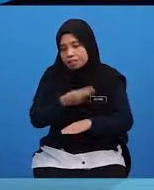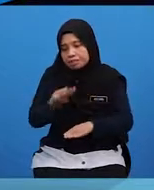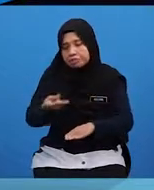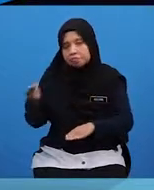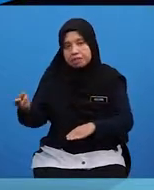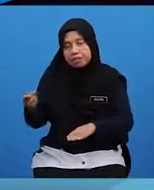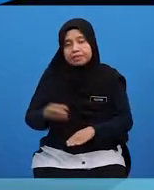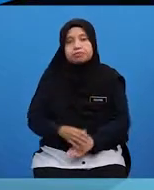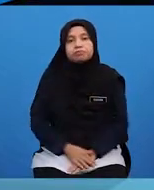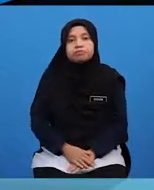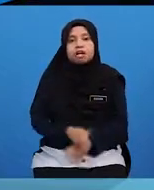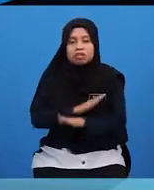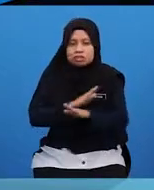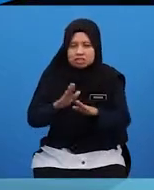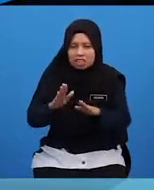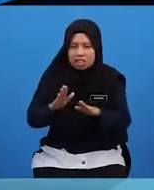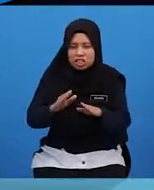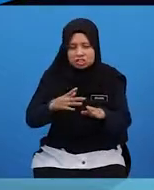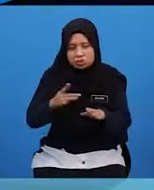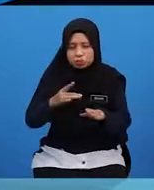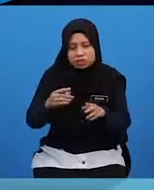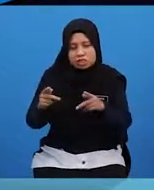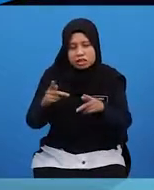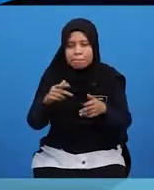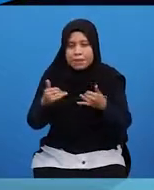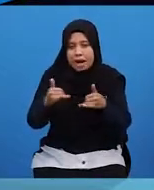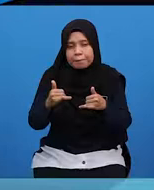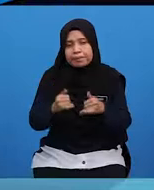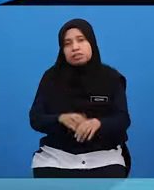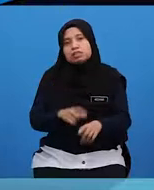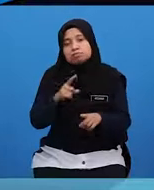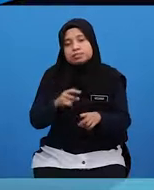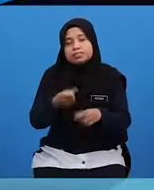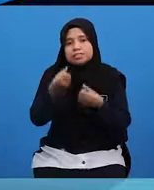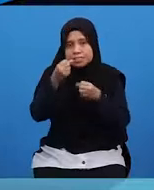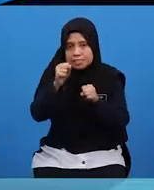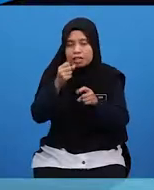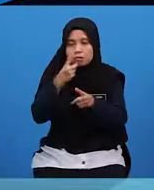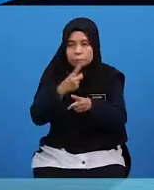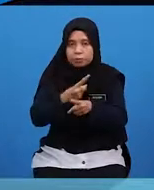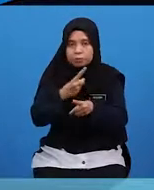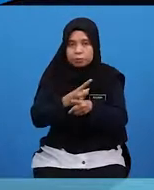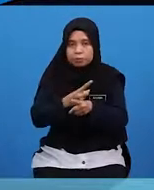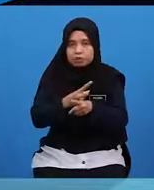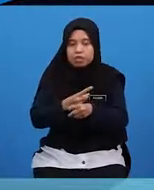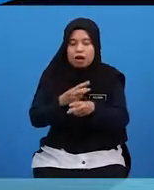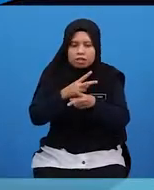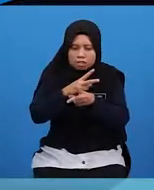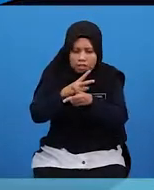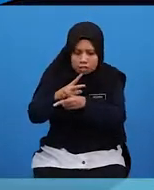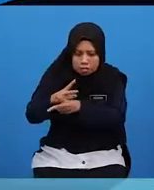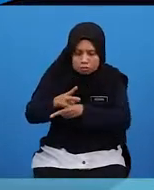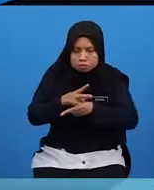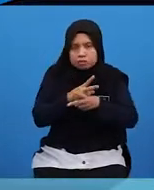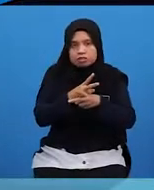lilin. Jangan tergopoh-gopoh ya murid-murid untuk sediakan lilin. Pastikan anda berhati-hati